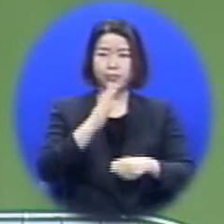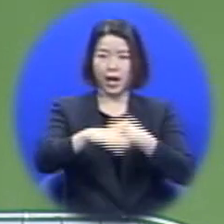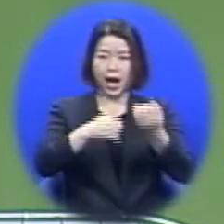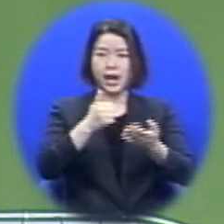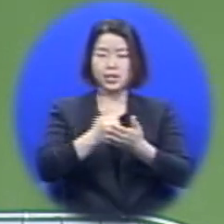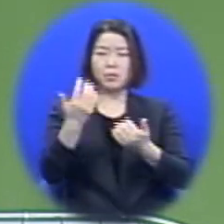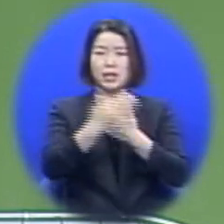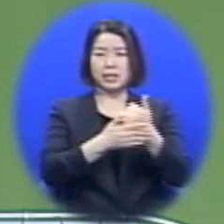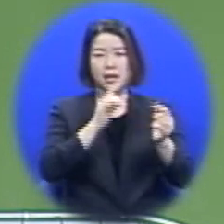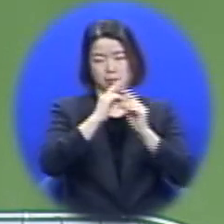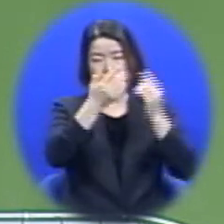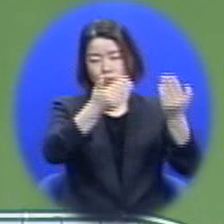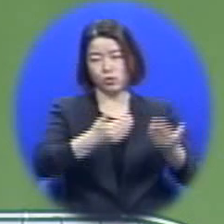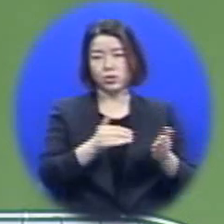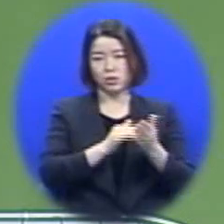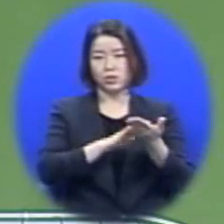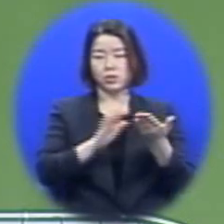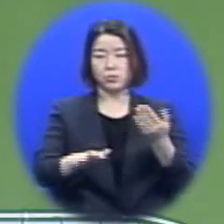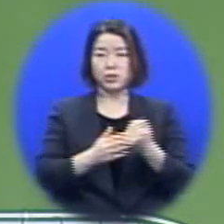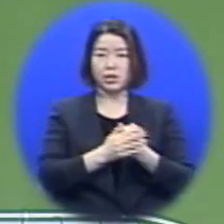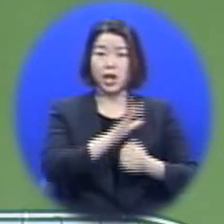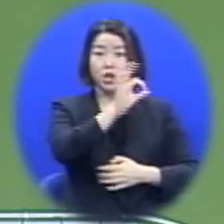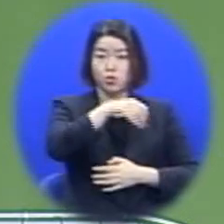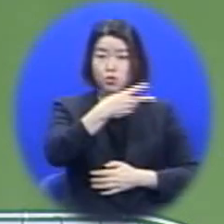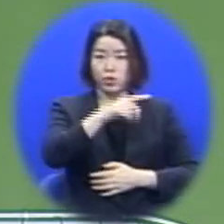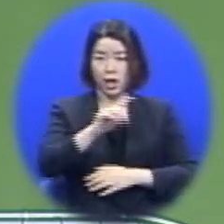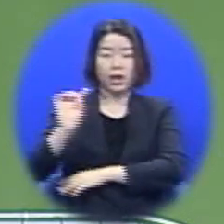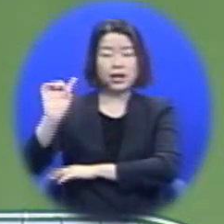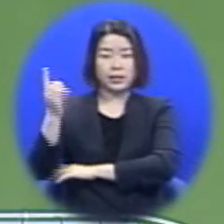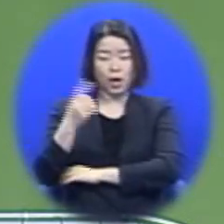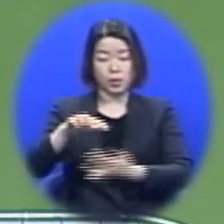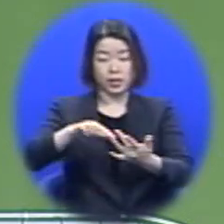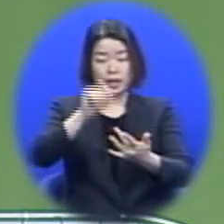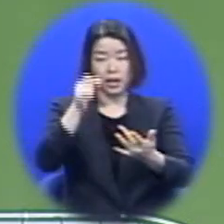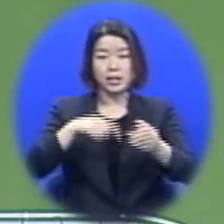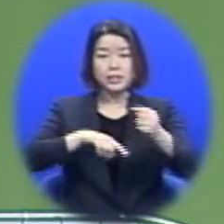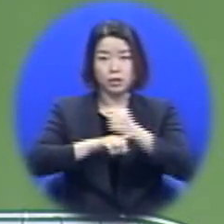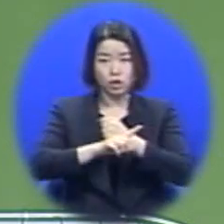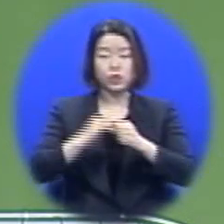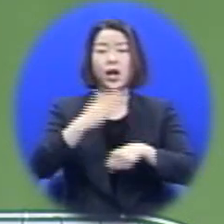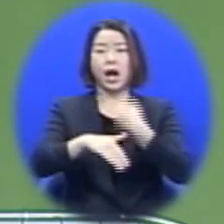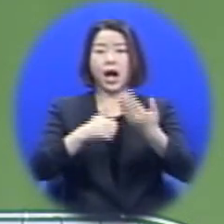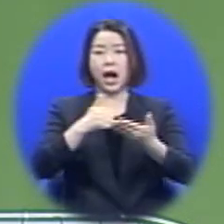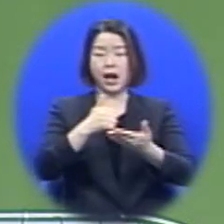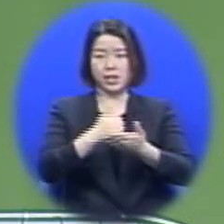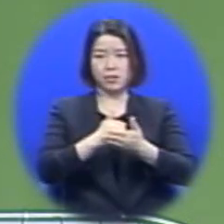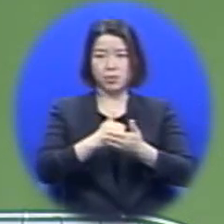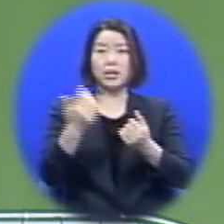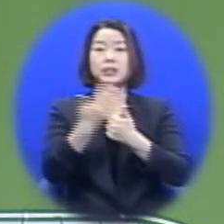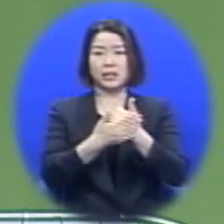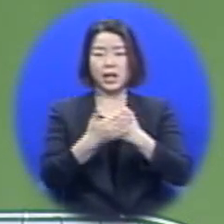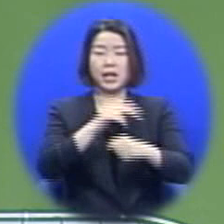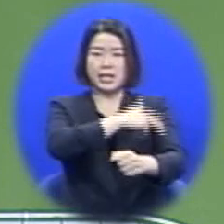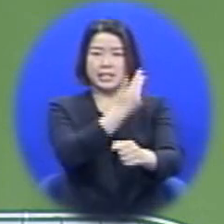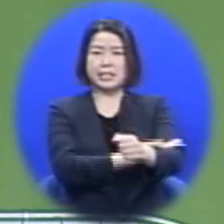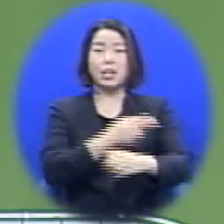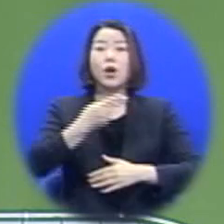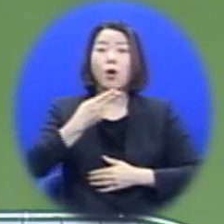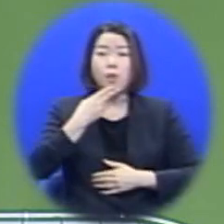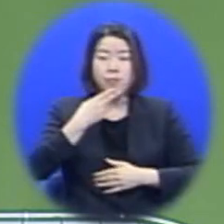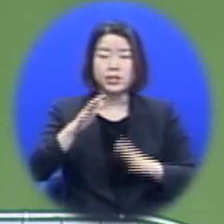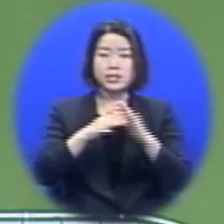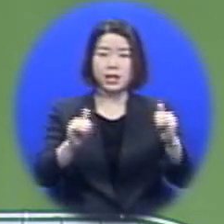것입니다. 유다를 택하시고 다윗을 택하신 것은 하나님의 은혜, 자격 없는 자를 하나님이